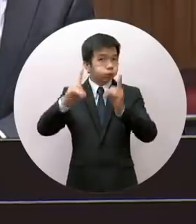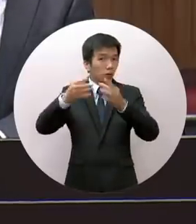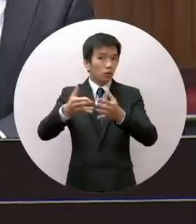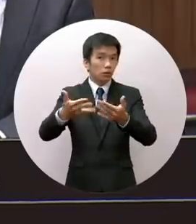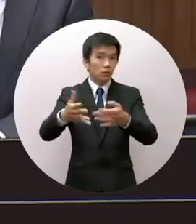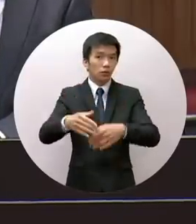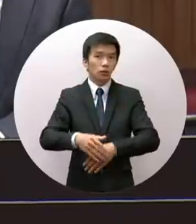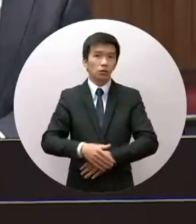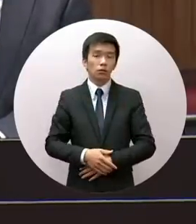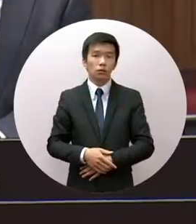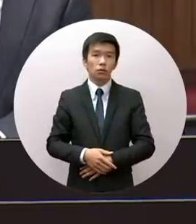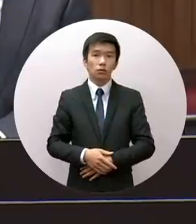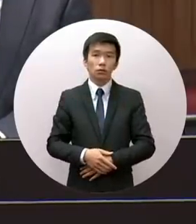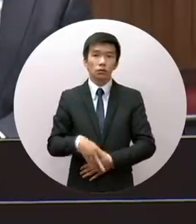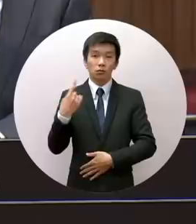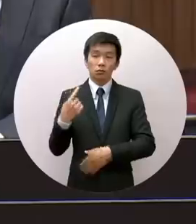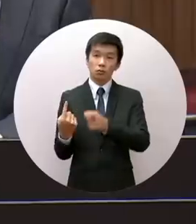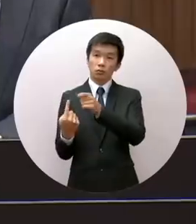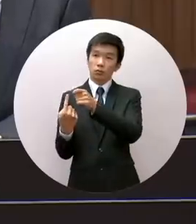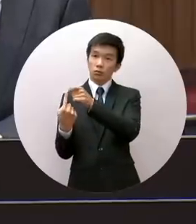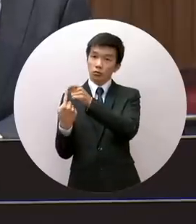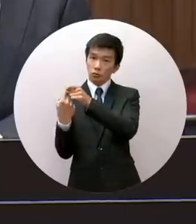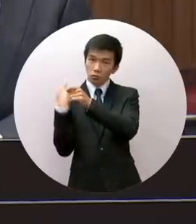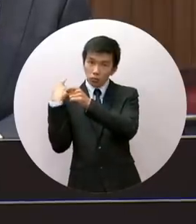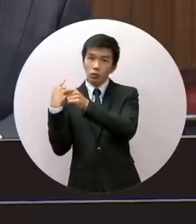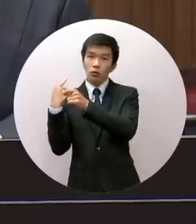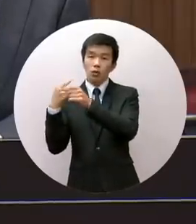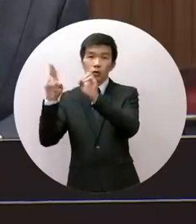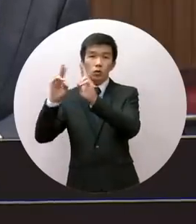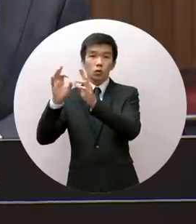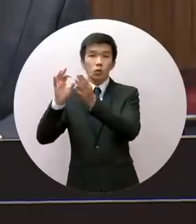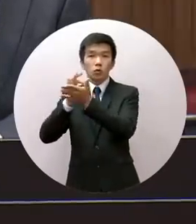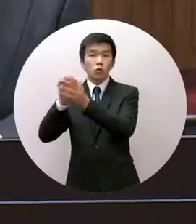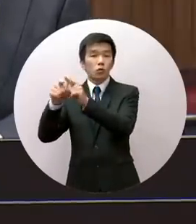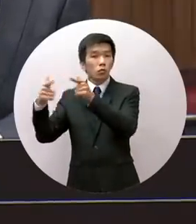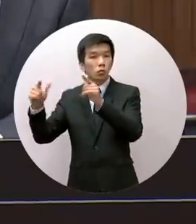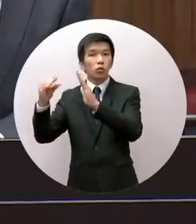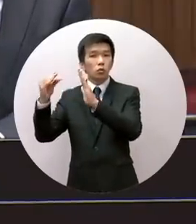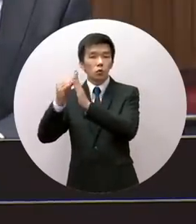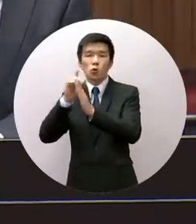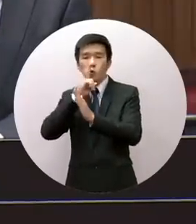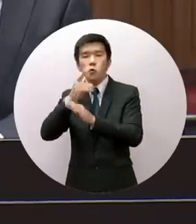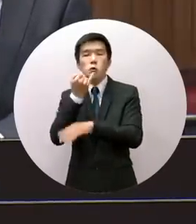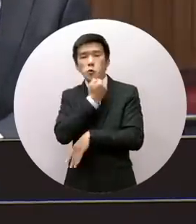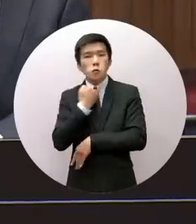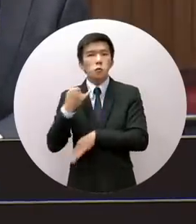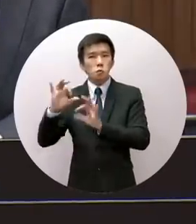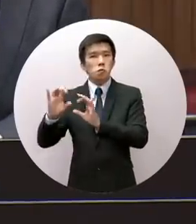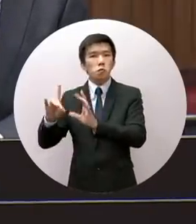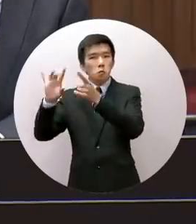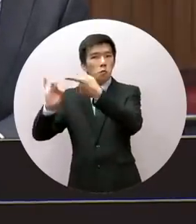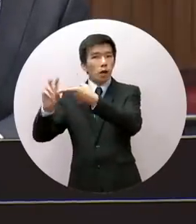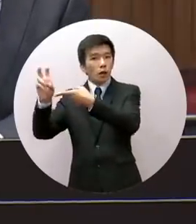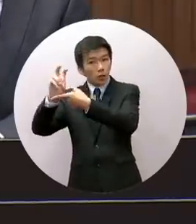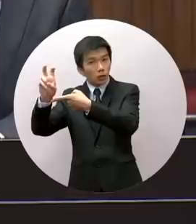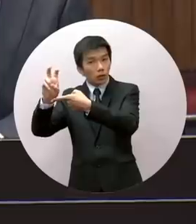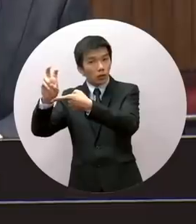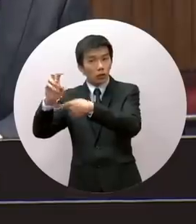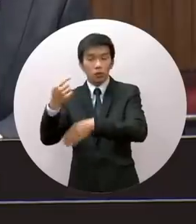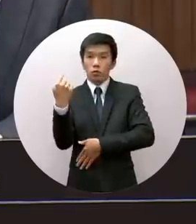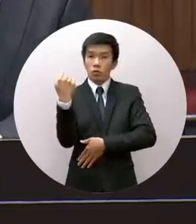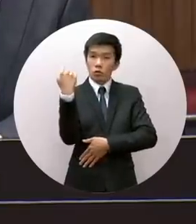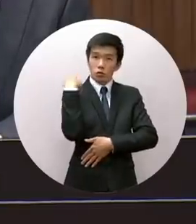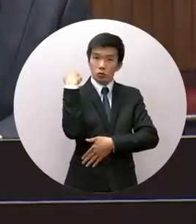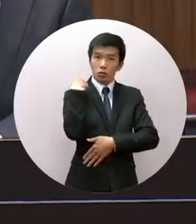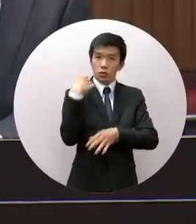在去年能源局讲的是涨20%，院长不部长，你昨天在经济委员会讲的是